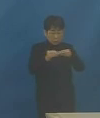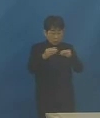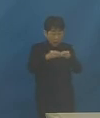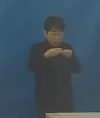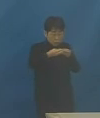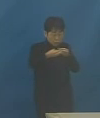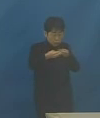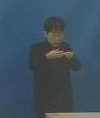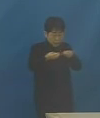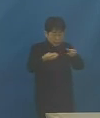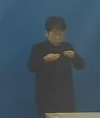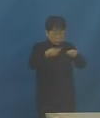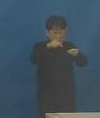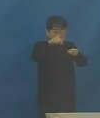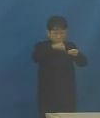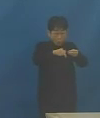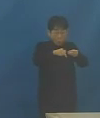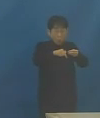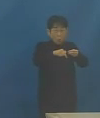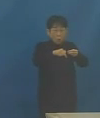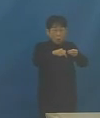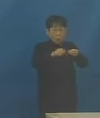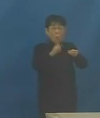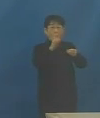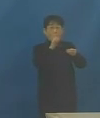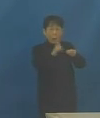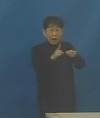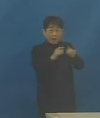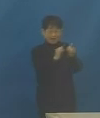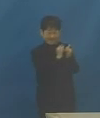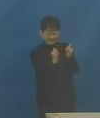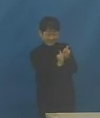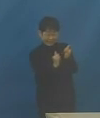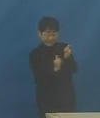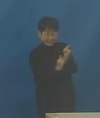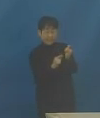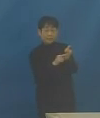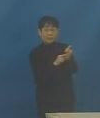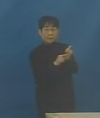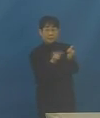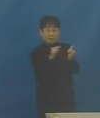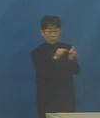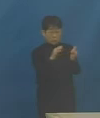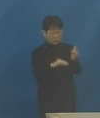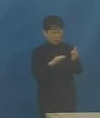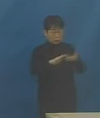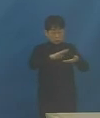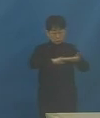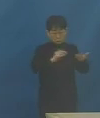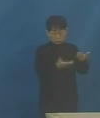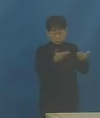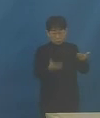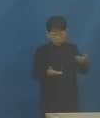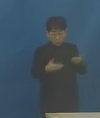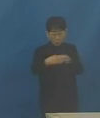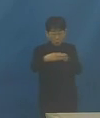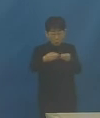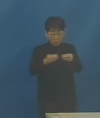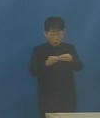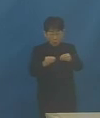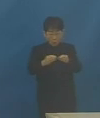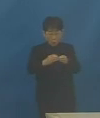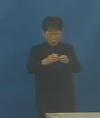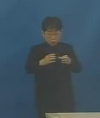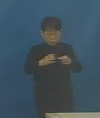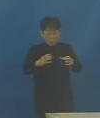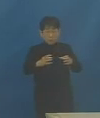いくこの1世代 onegeneration の子ですねで次の世代へとバトンタッチでその間構造色をするということです